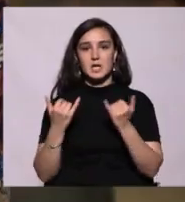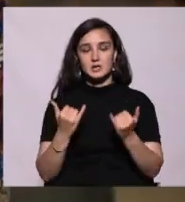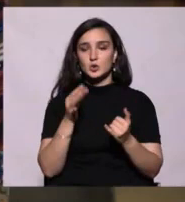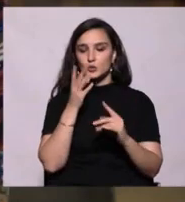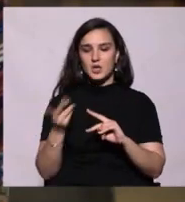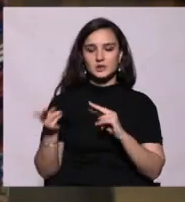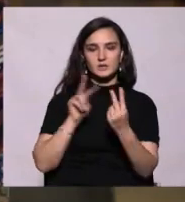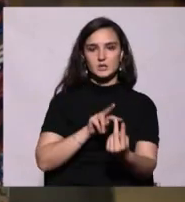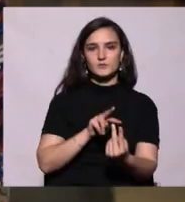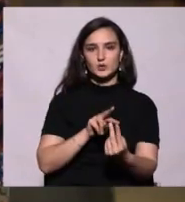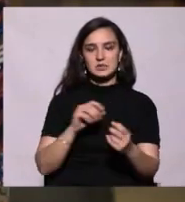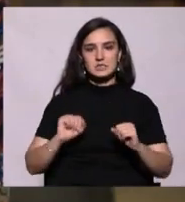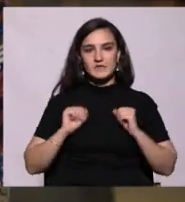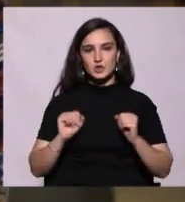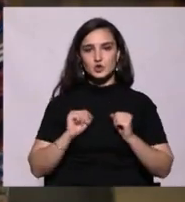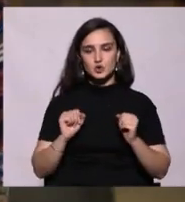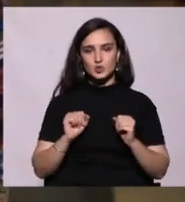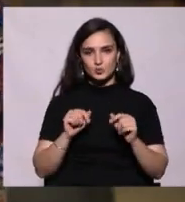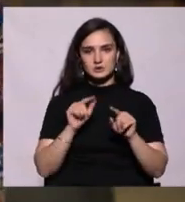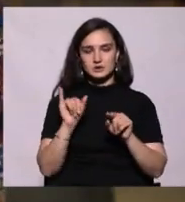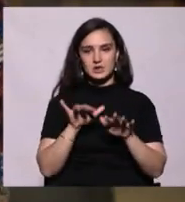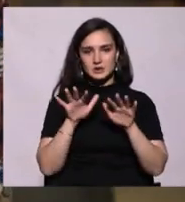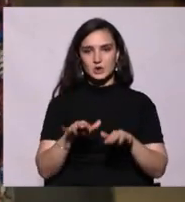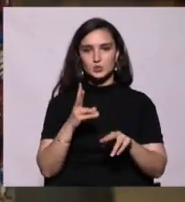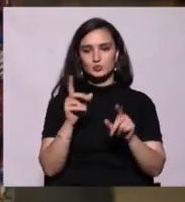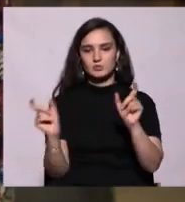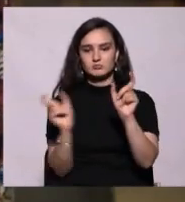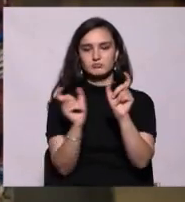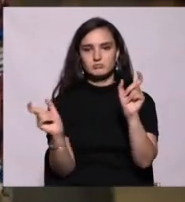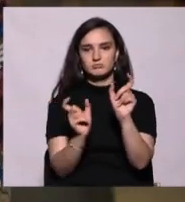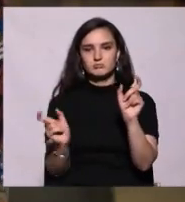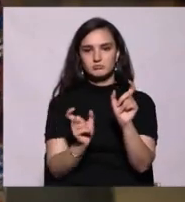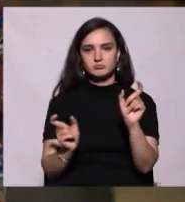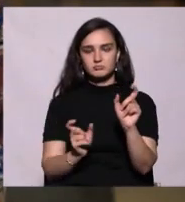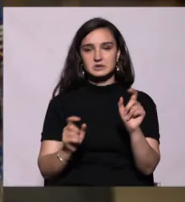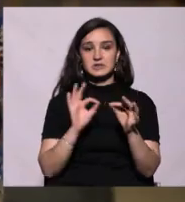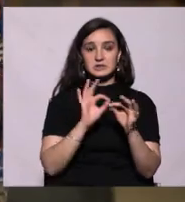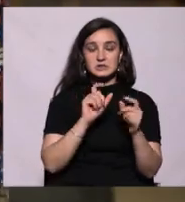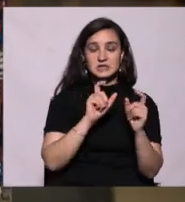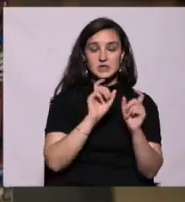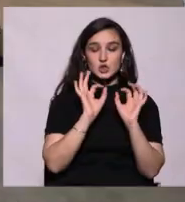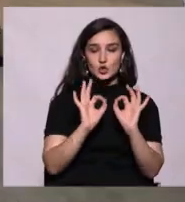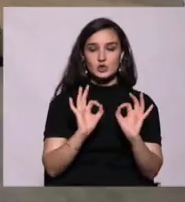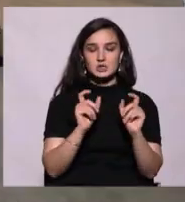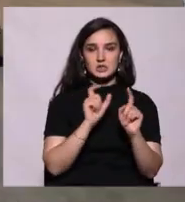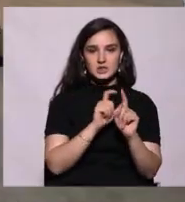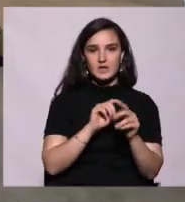დროა გადავინაცვლოთ სავარჯიშოზე, სადაც უნდა შევუსაბამოთ განმარტებებს სწორი